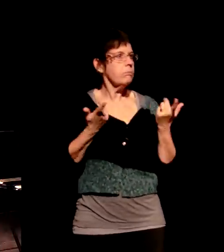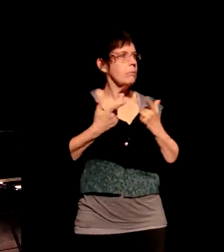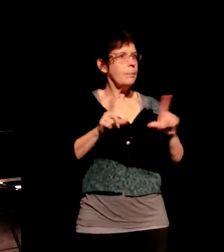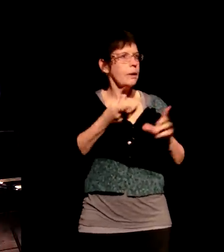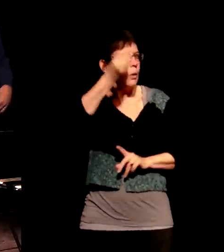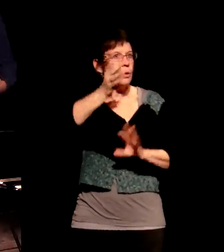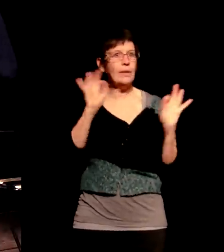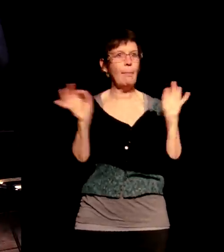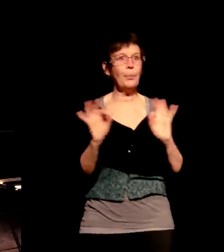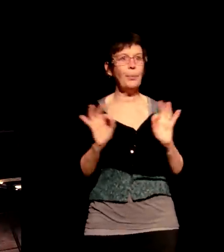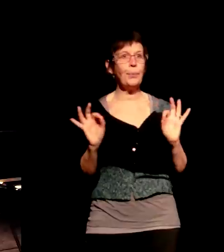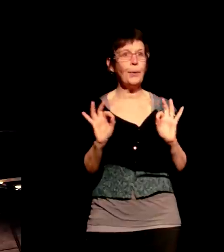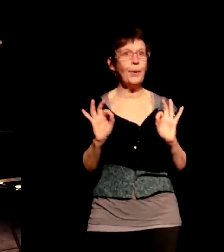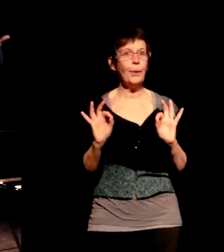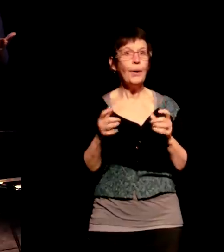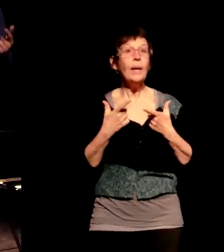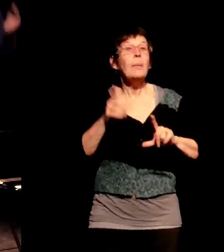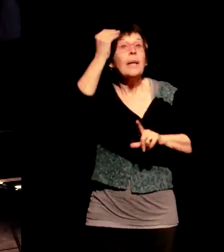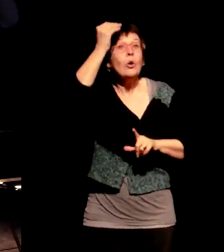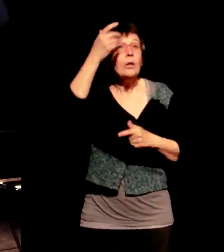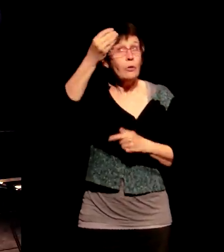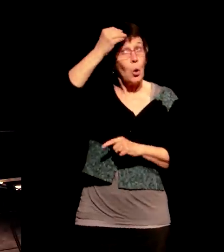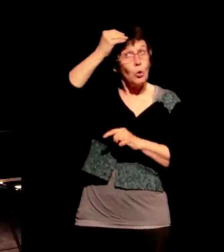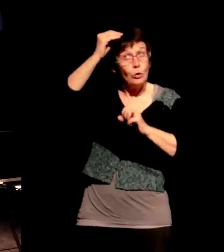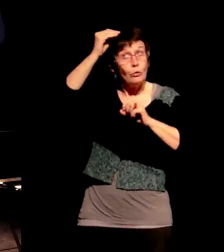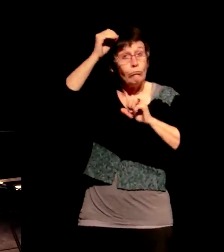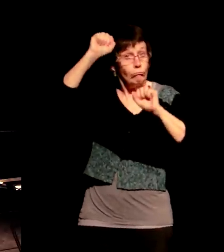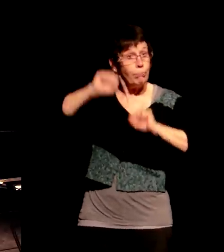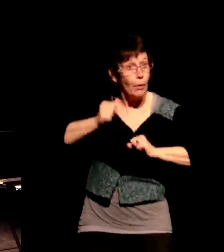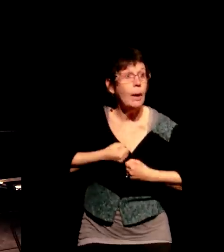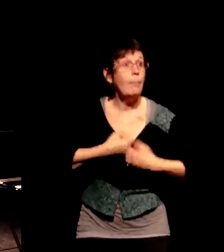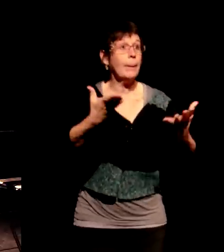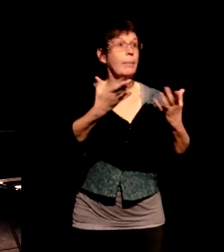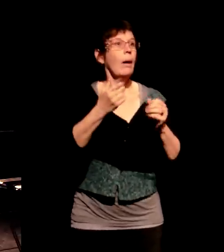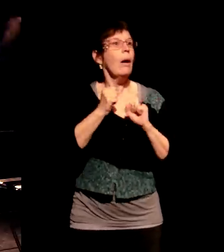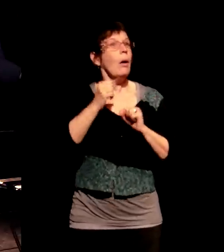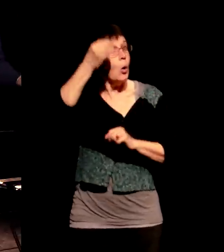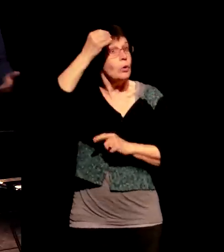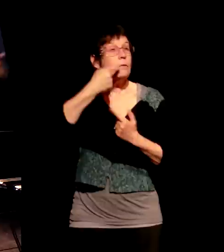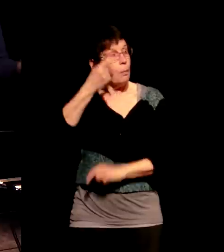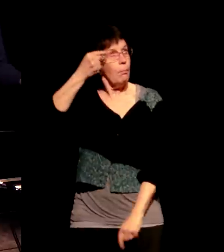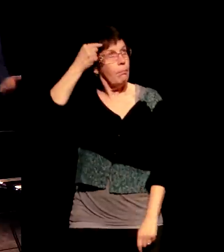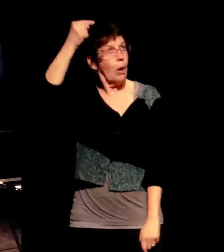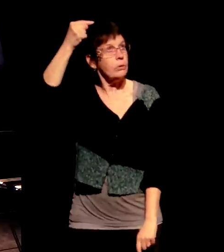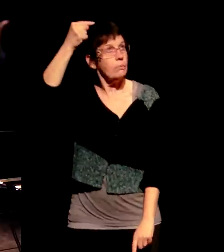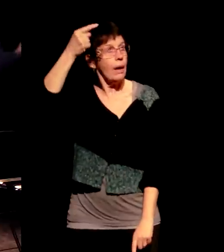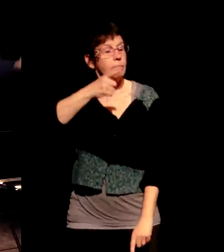la liberté de conscience, c'est la liberté d'exprimer cette conscience. Si on a le droit de le penser, mais qu'on n'a pas le droit de le dire, alors je vous mets au défi de me